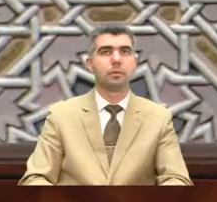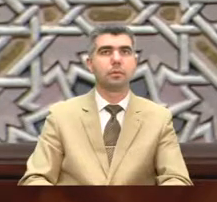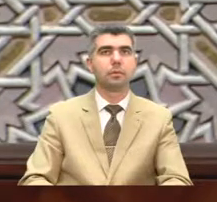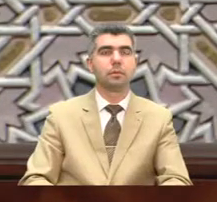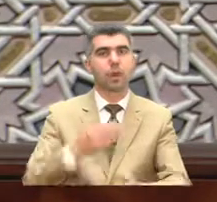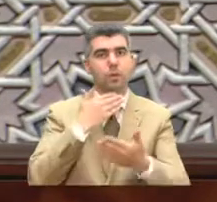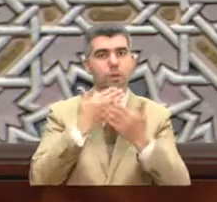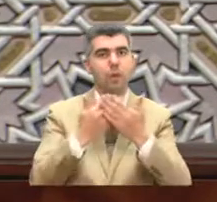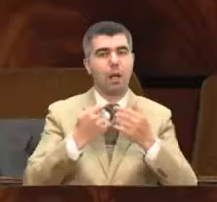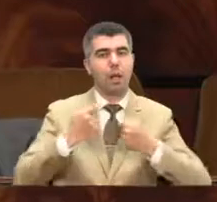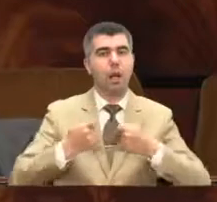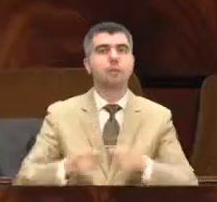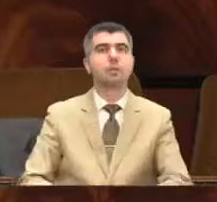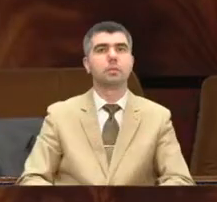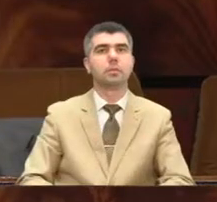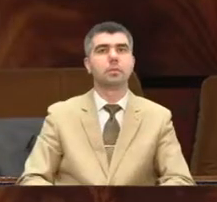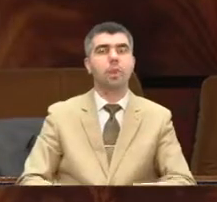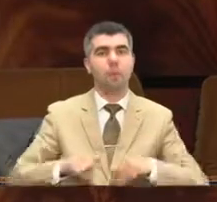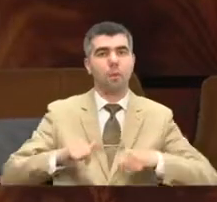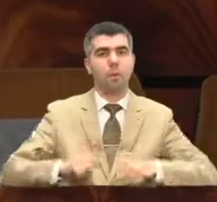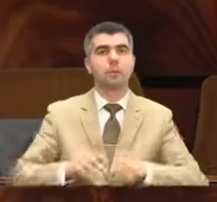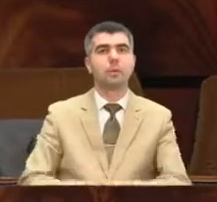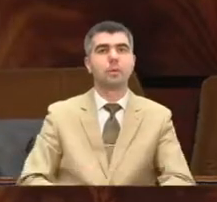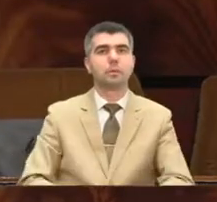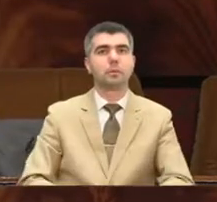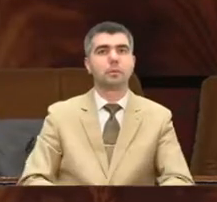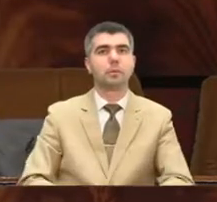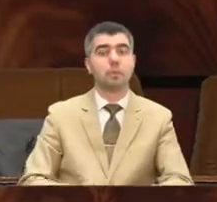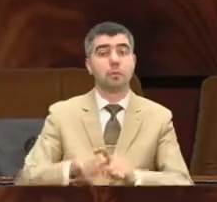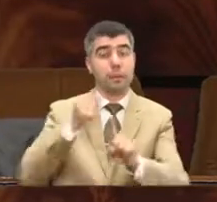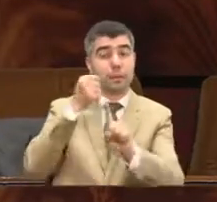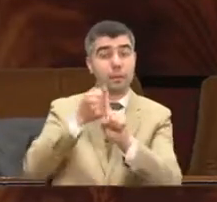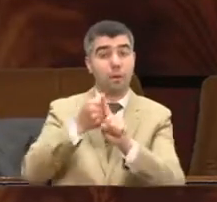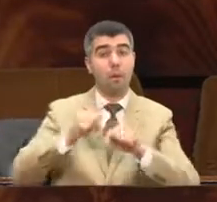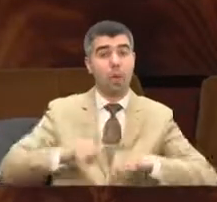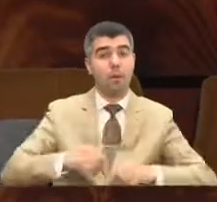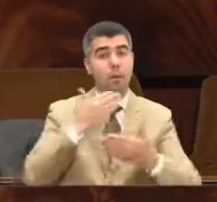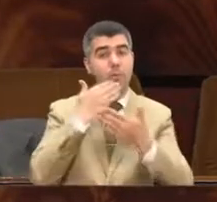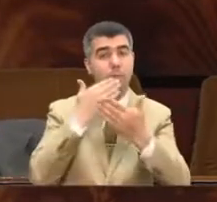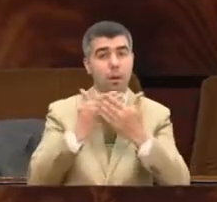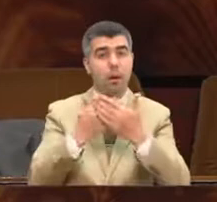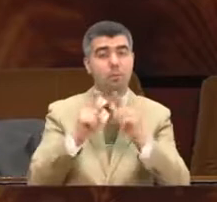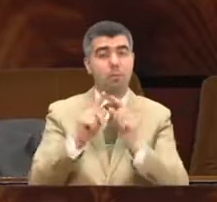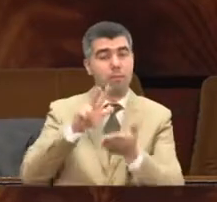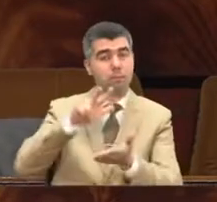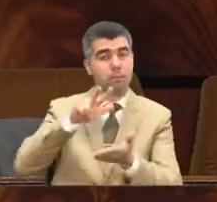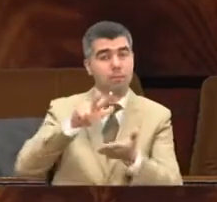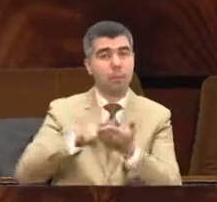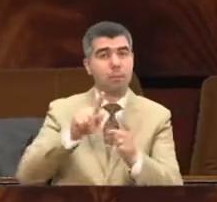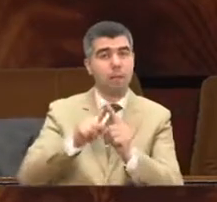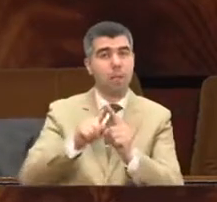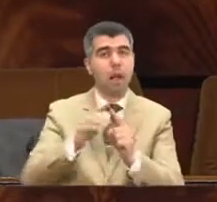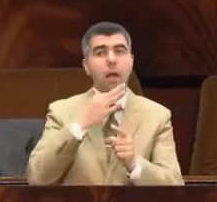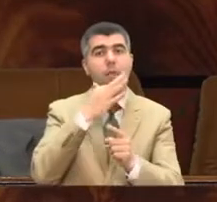شكرا سيد رئيس. سيد الوزيرة، قامت وزارتكم مشكورة بتفعيل برنامج لتبسيط مساطر